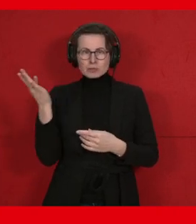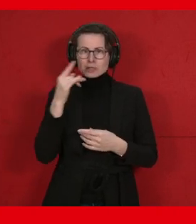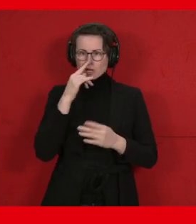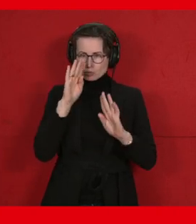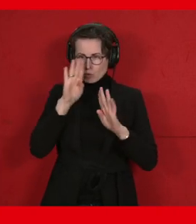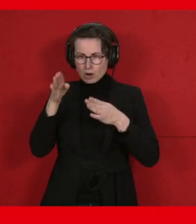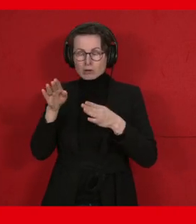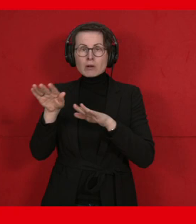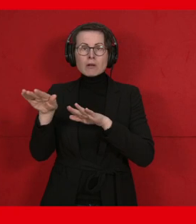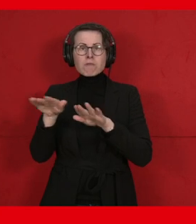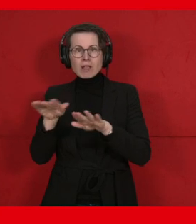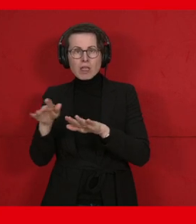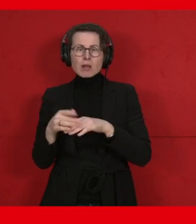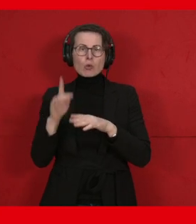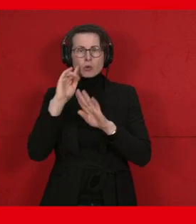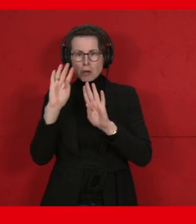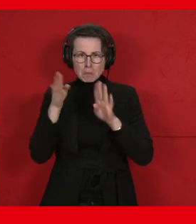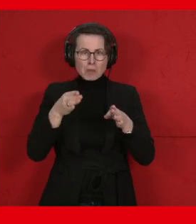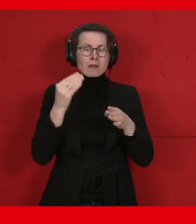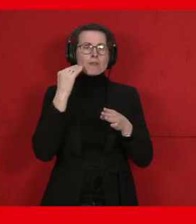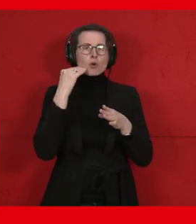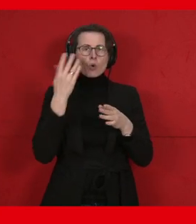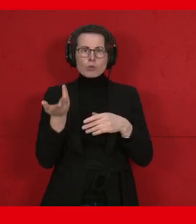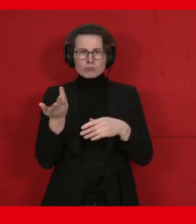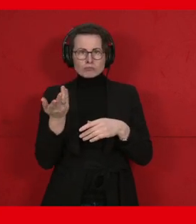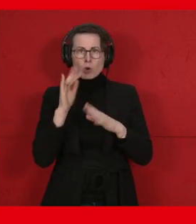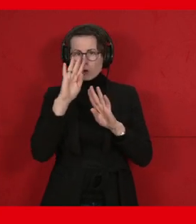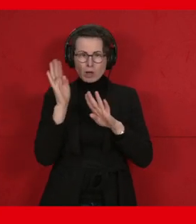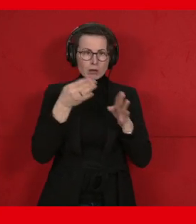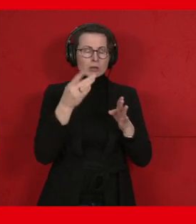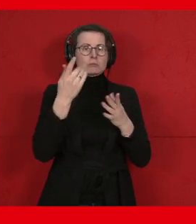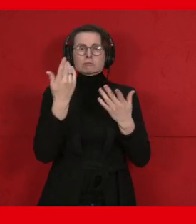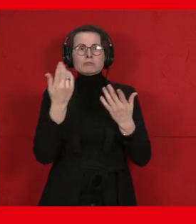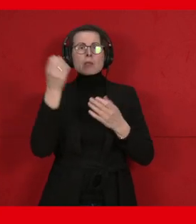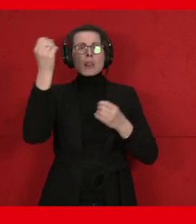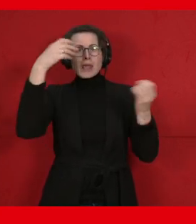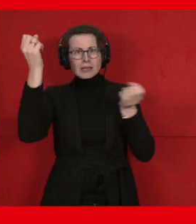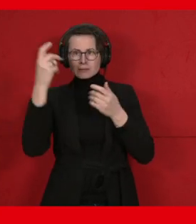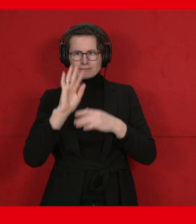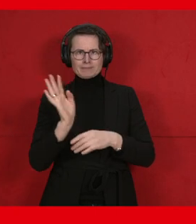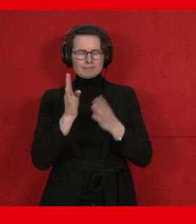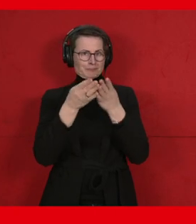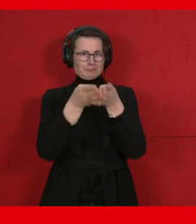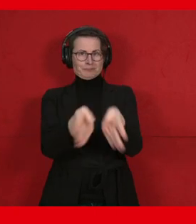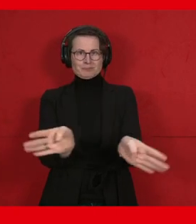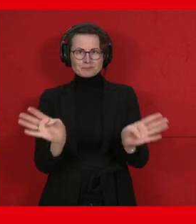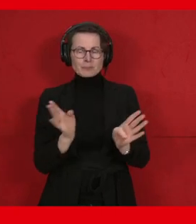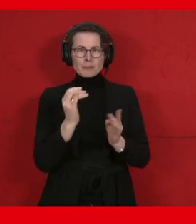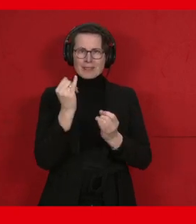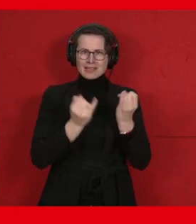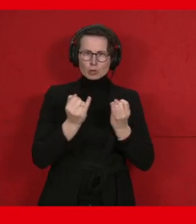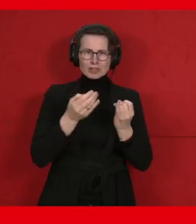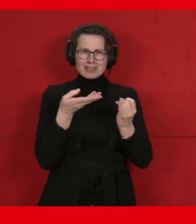Verkehr brauchen oder wenn wir an unsere Wohnungen denken oder an das Licht im Büro, sondern das geht ja dann schon um